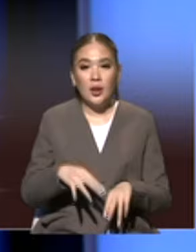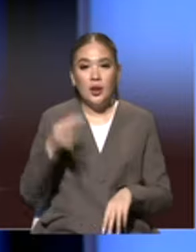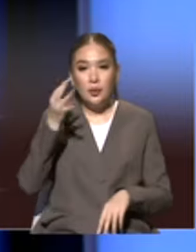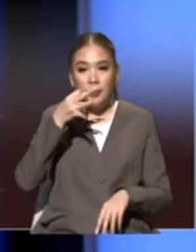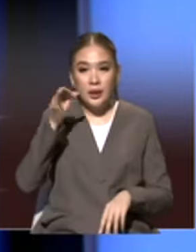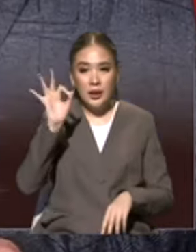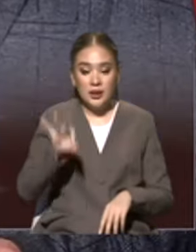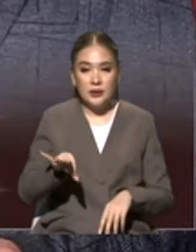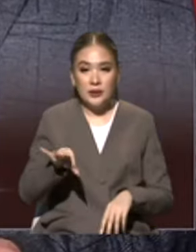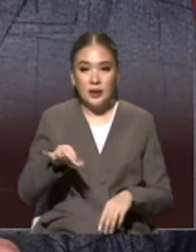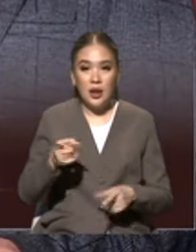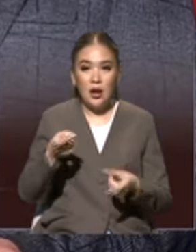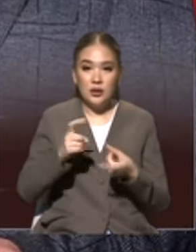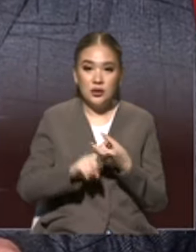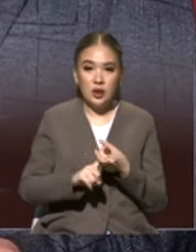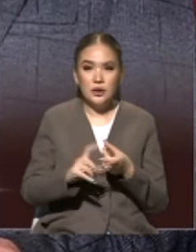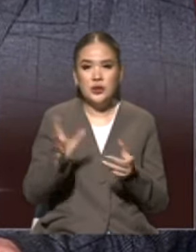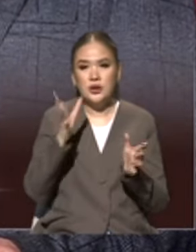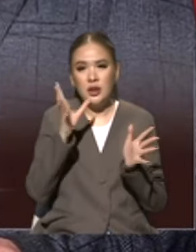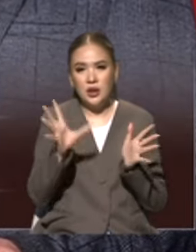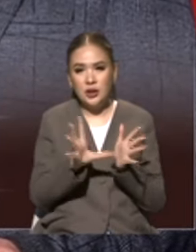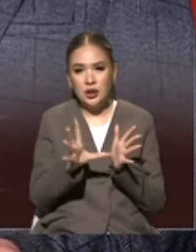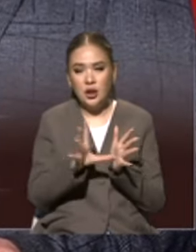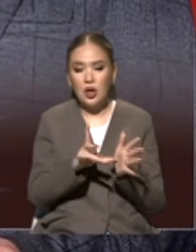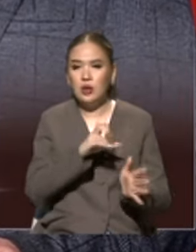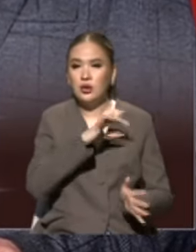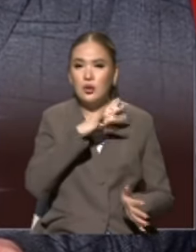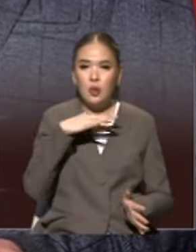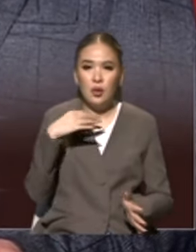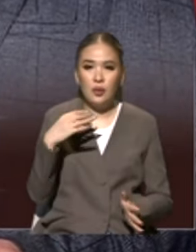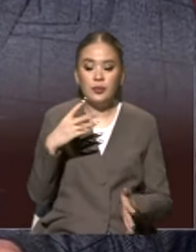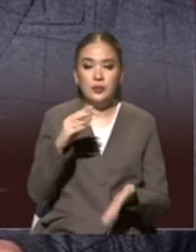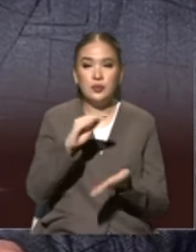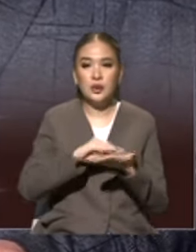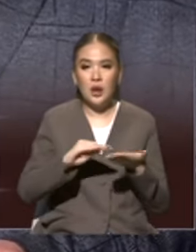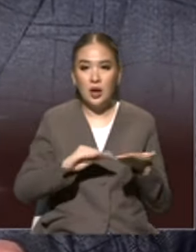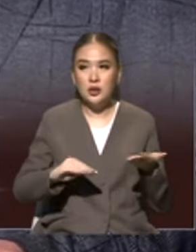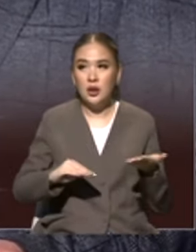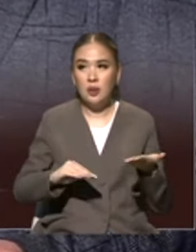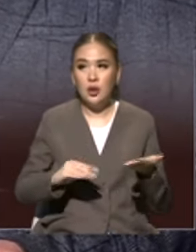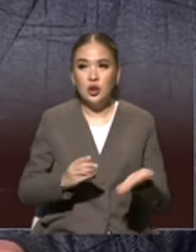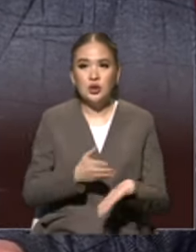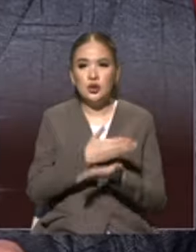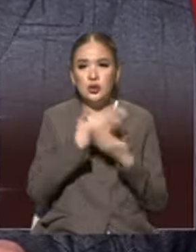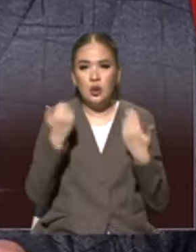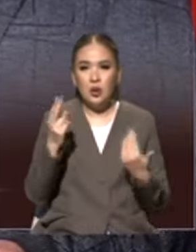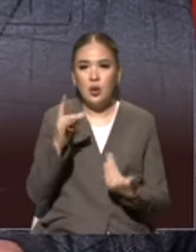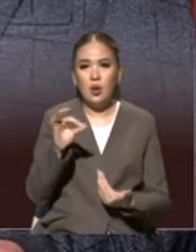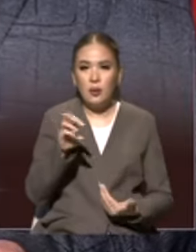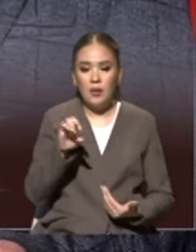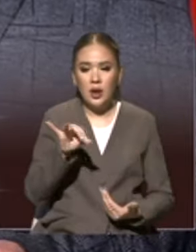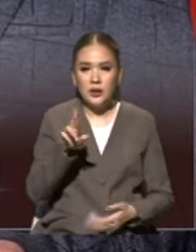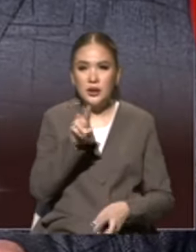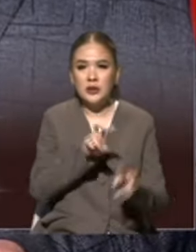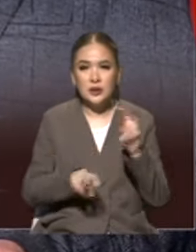жағынан асырып көрсетіп, жаңа техникалық құралдарды көп көрсетіп, әдей жоқ компаниялар іздейді,